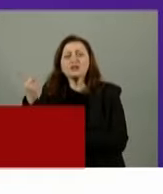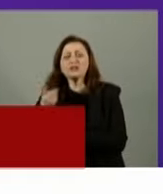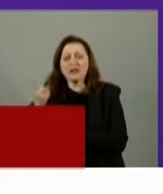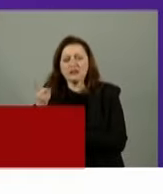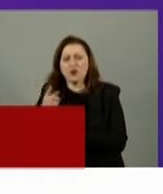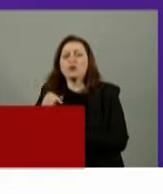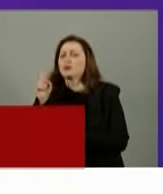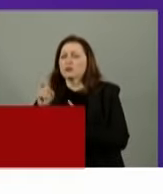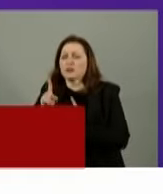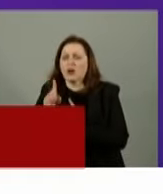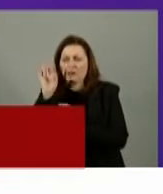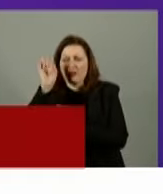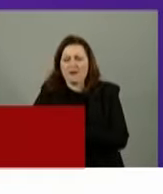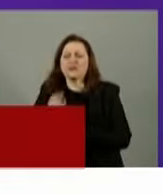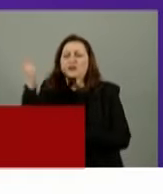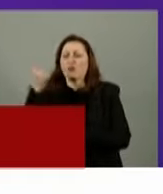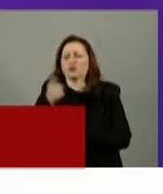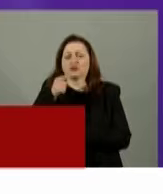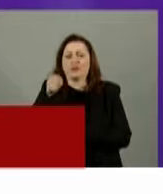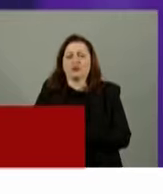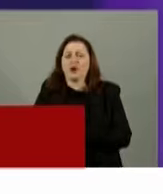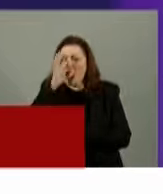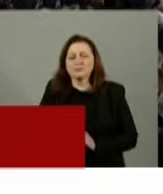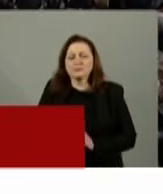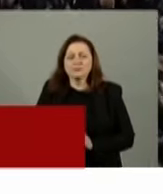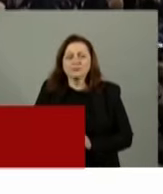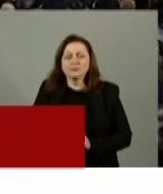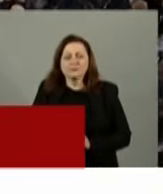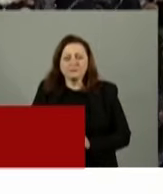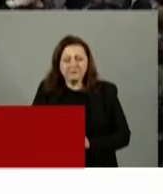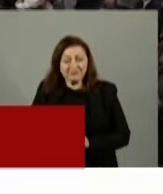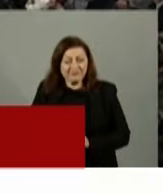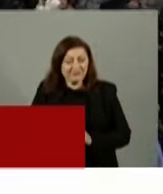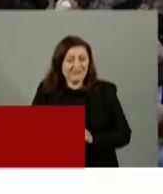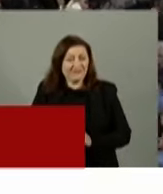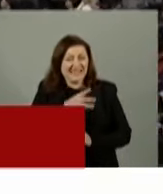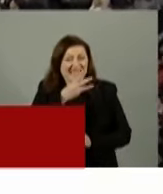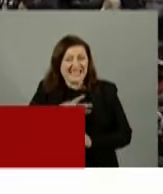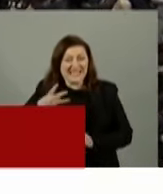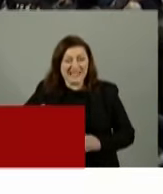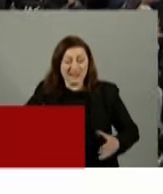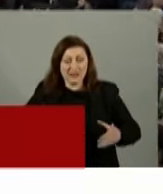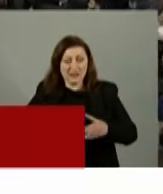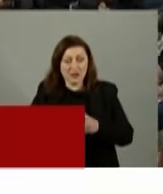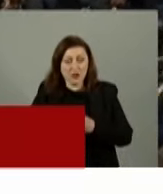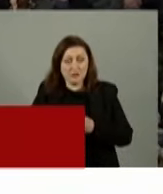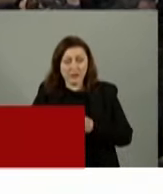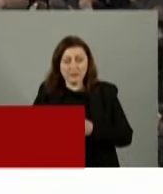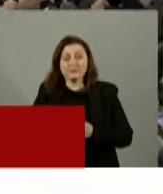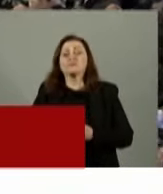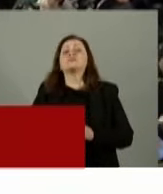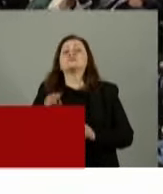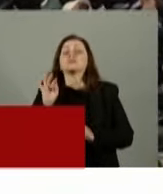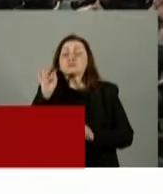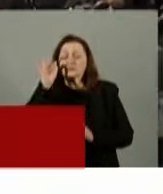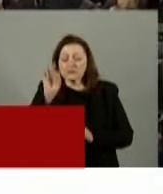πραγματικά. Ναι. Ακριβώς. Αν θα είναι Πέτρος ή αν θα είναι Νίκος. Εντάξει. Πάντως ο Παπάς δεν συμμετείχε στις διαβουλεύσεις.